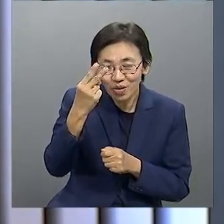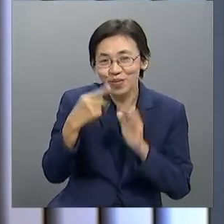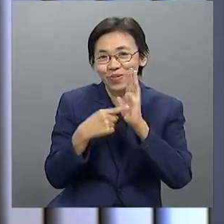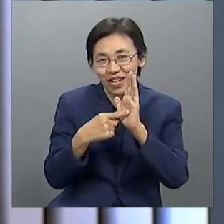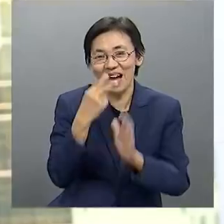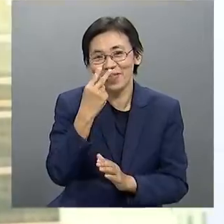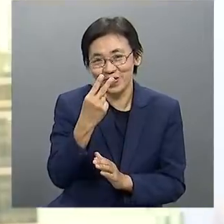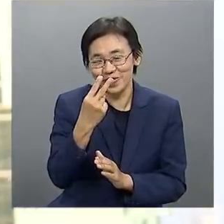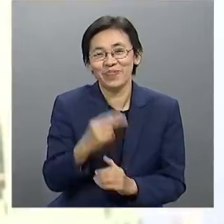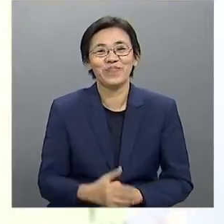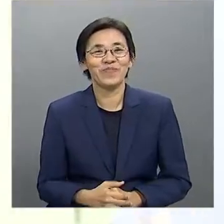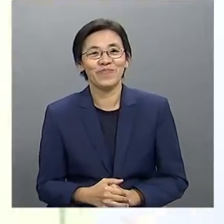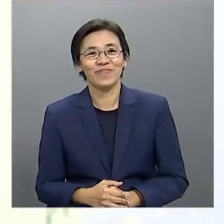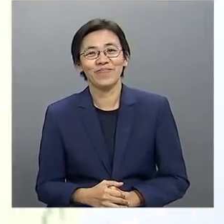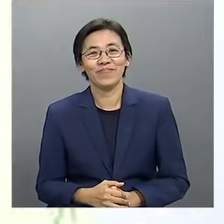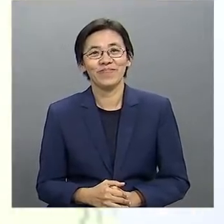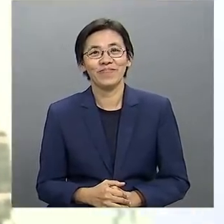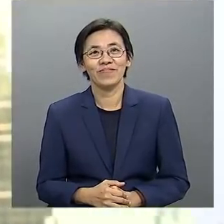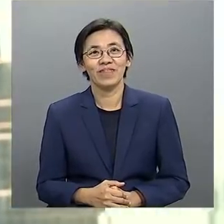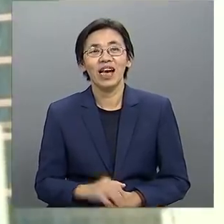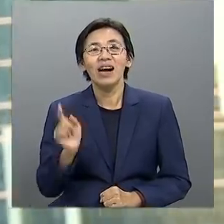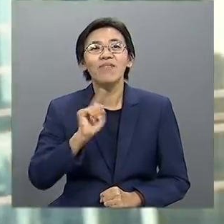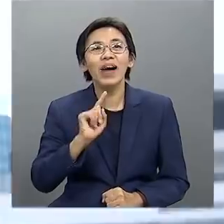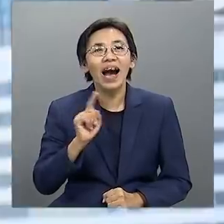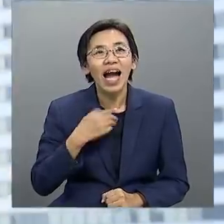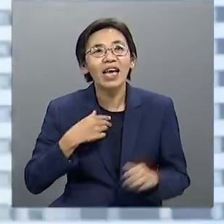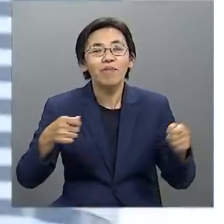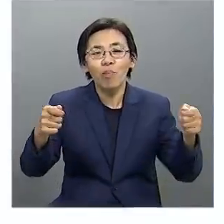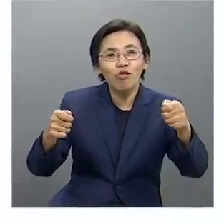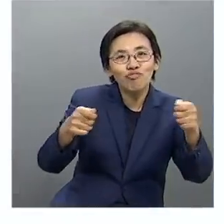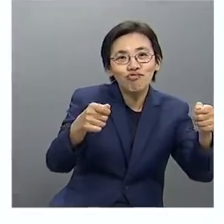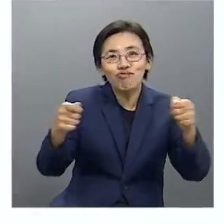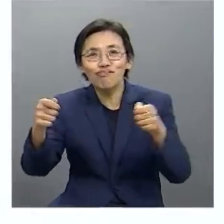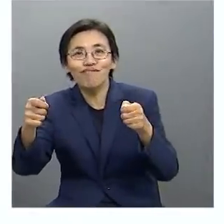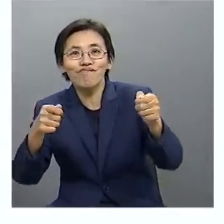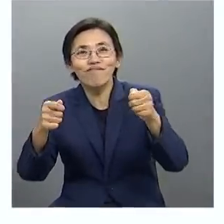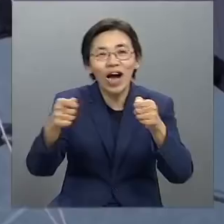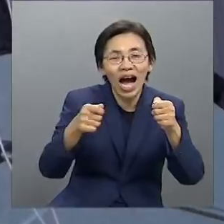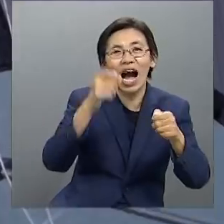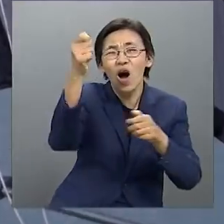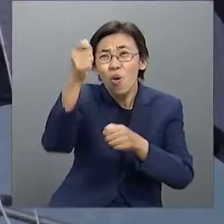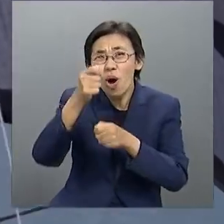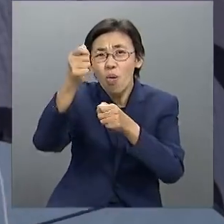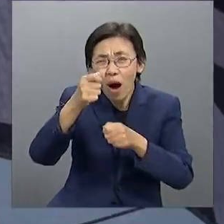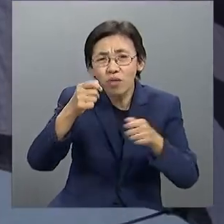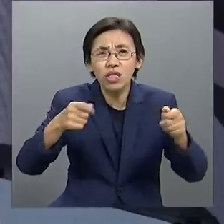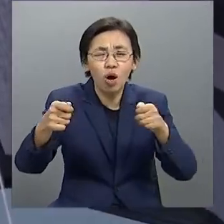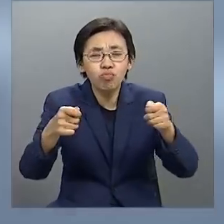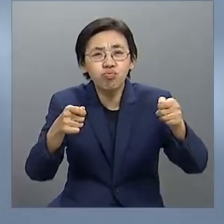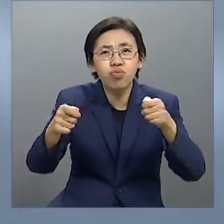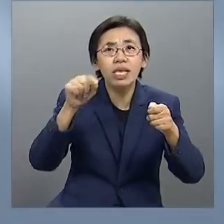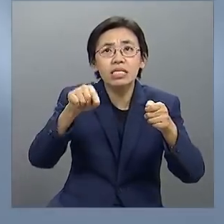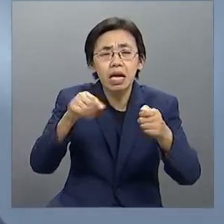เลยครับ ผมเริ่มจากเล่นสตันคือเป็นว่าวบังคับ2สายตอนแรกก็หาว่าวมา1ตัวว่าวที่ไม่แพงมาหั